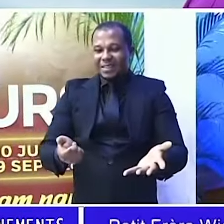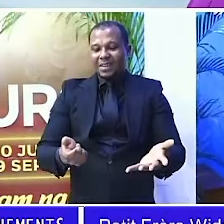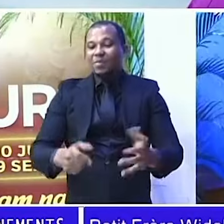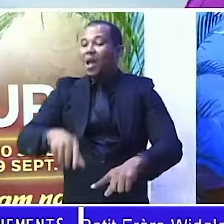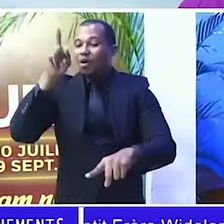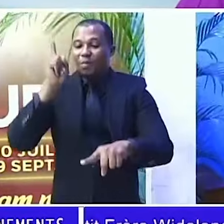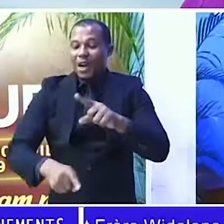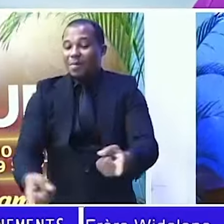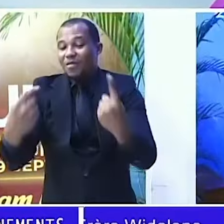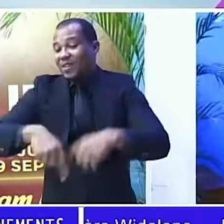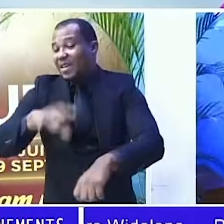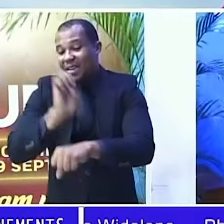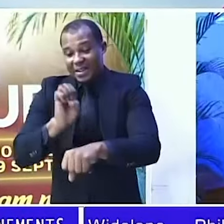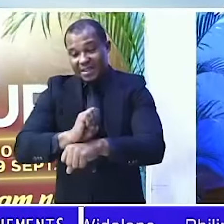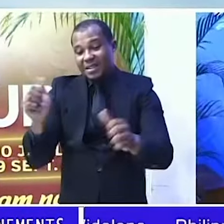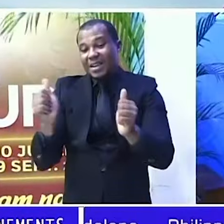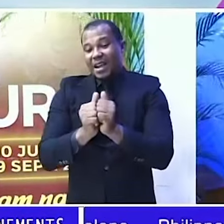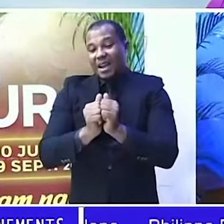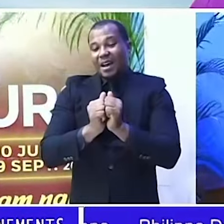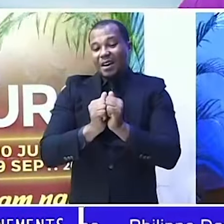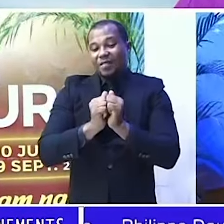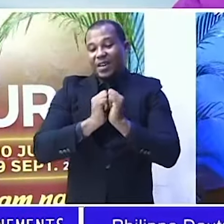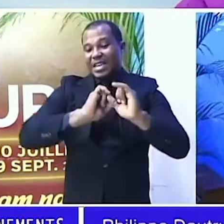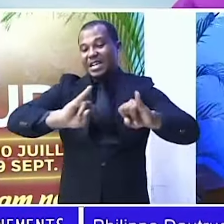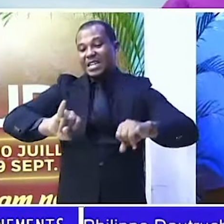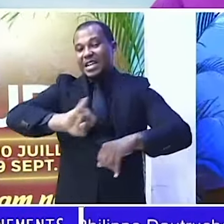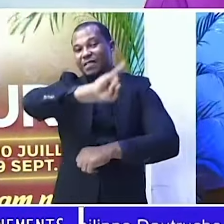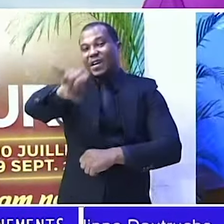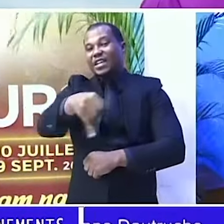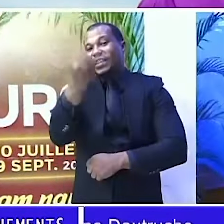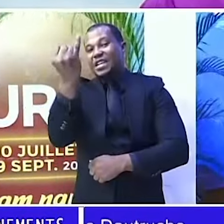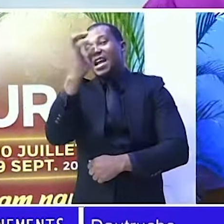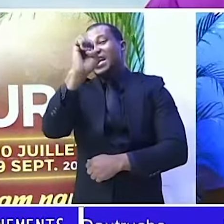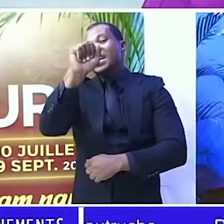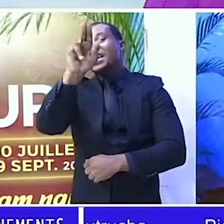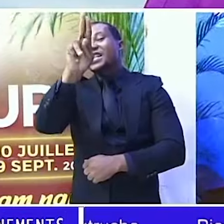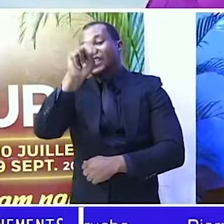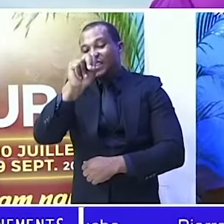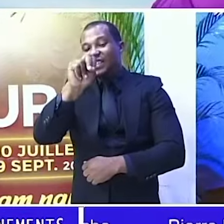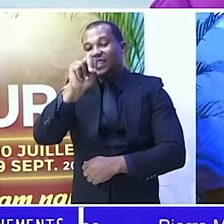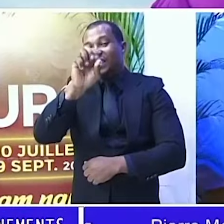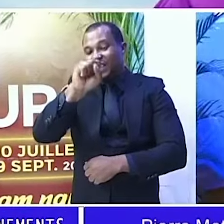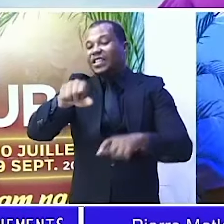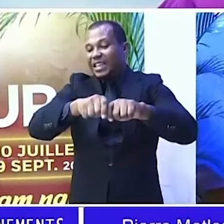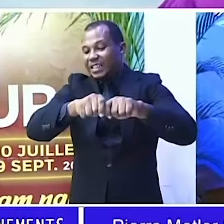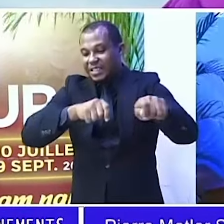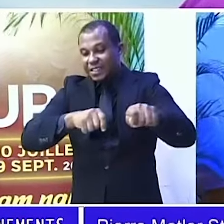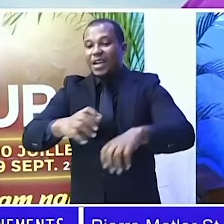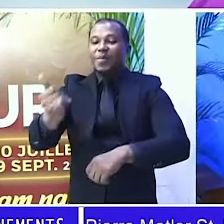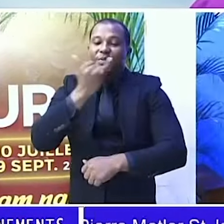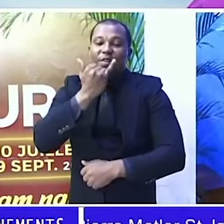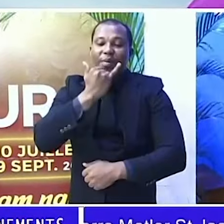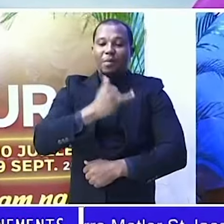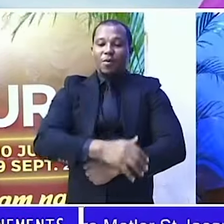le net. Comprendre gien monde même qui puis bien faire, ouais partie qui yo retire dans bon zone cuisse là ou met ton